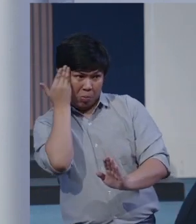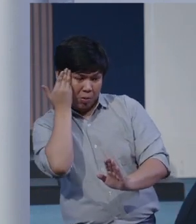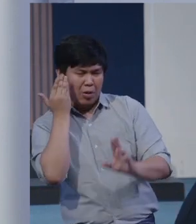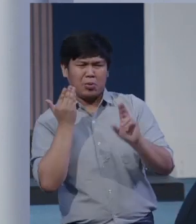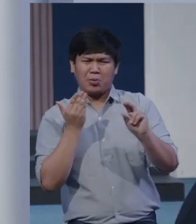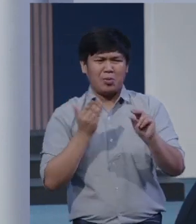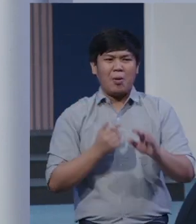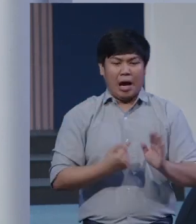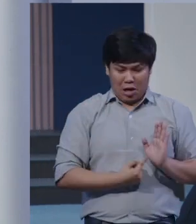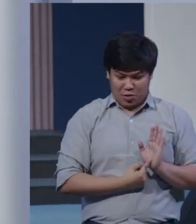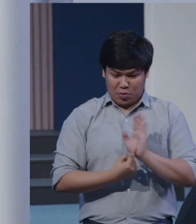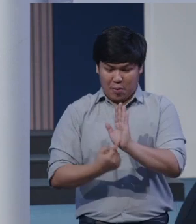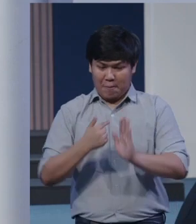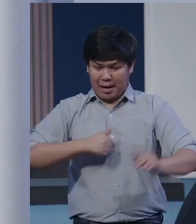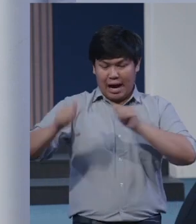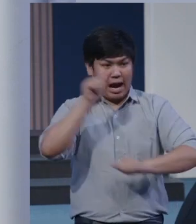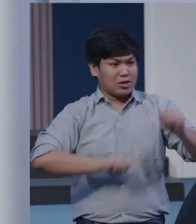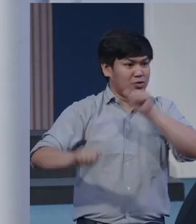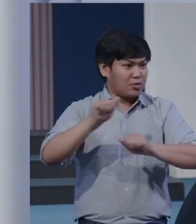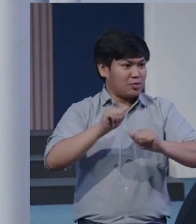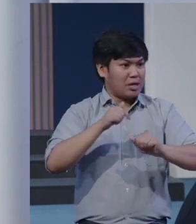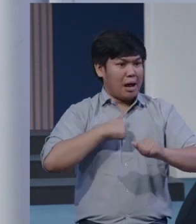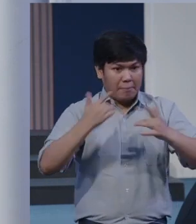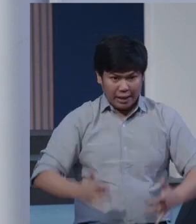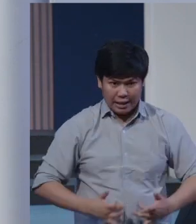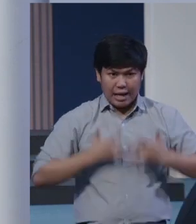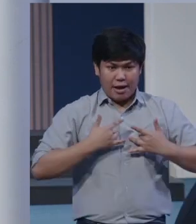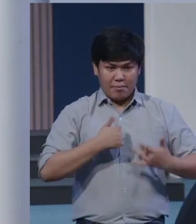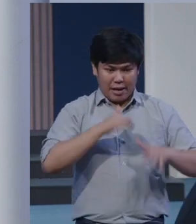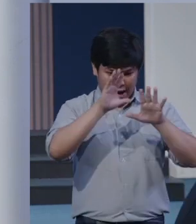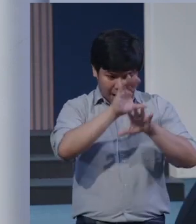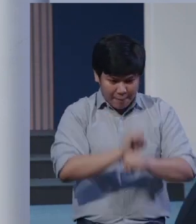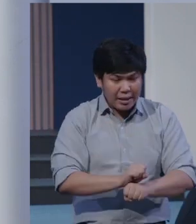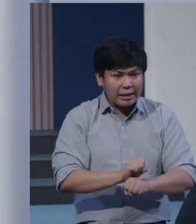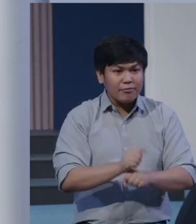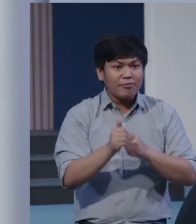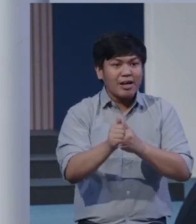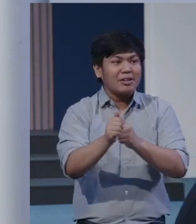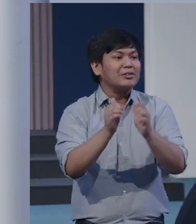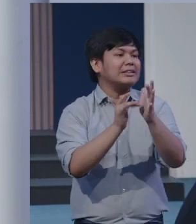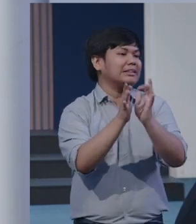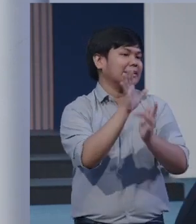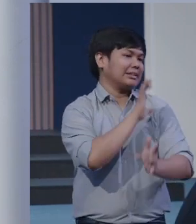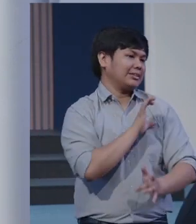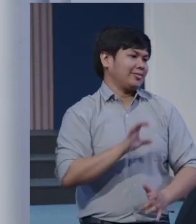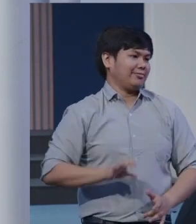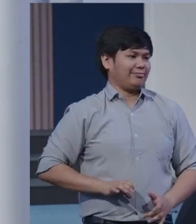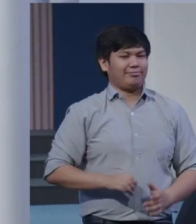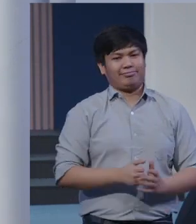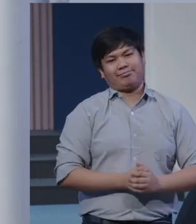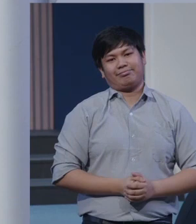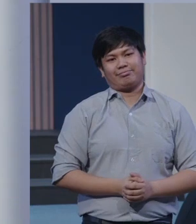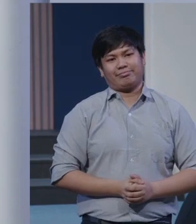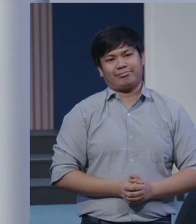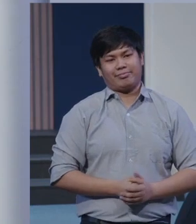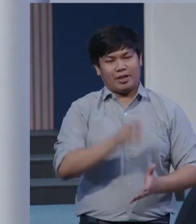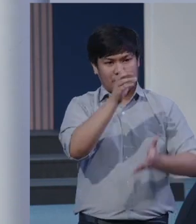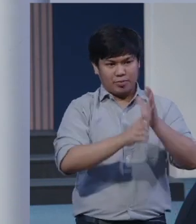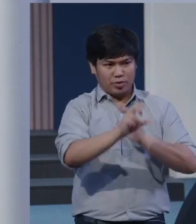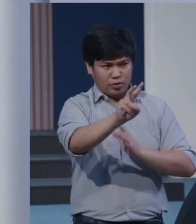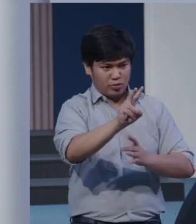in the faith just as you were taught abounding in Thanksgiving chapter 2 veres 11 and